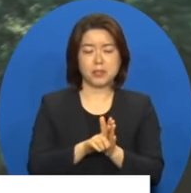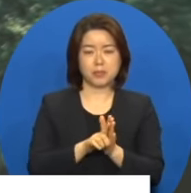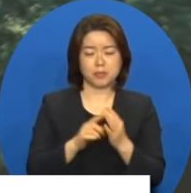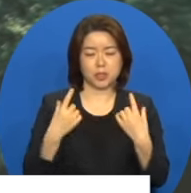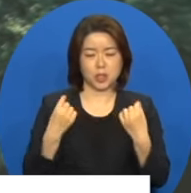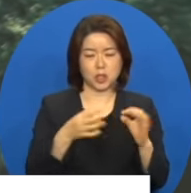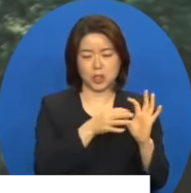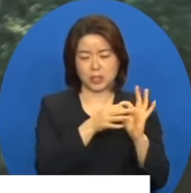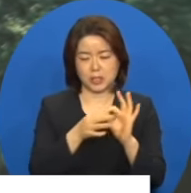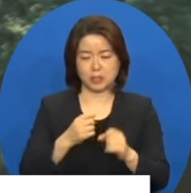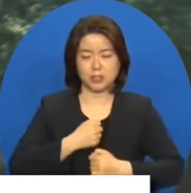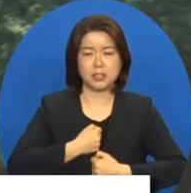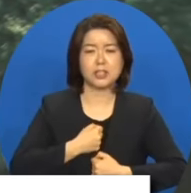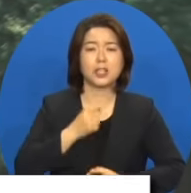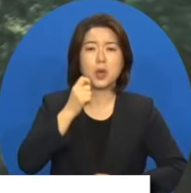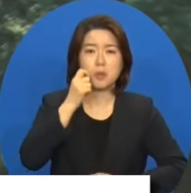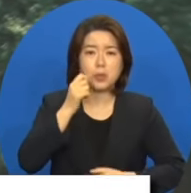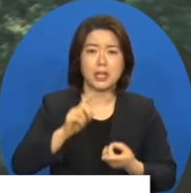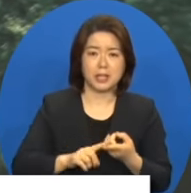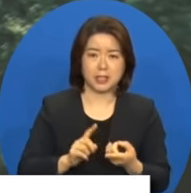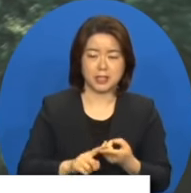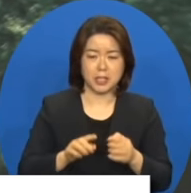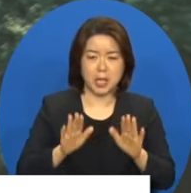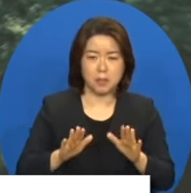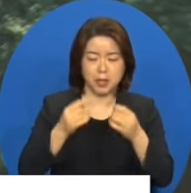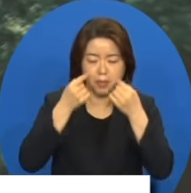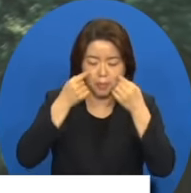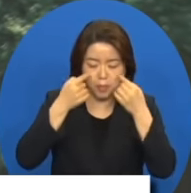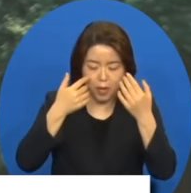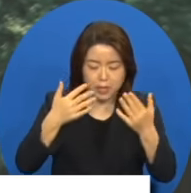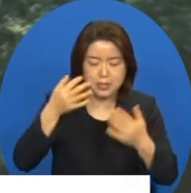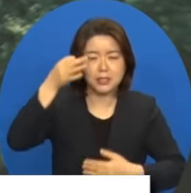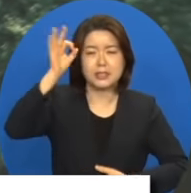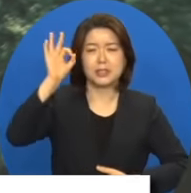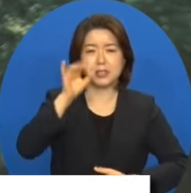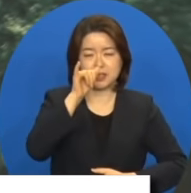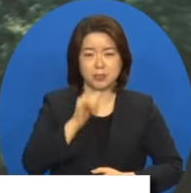사실을 이번에 분명하게 깨달았습니다.